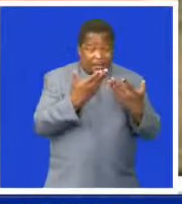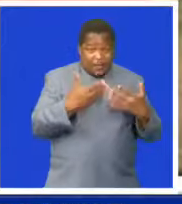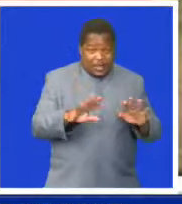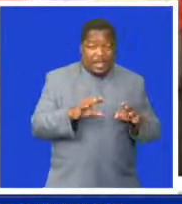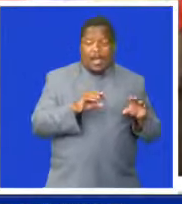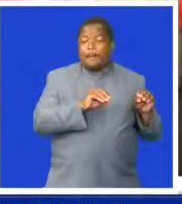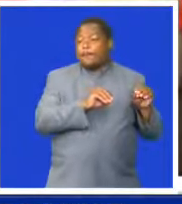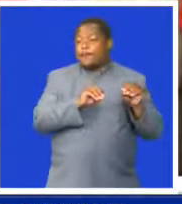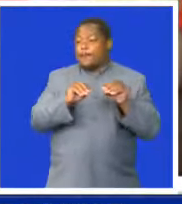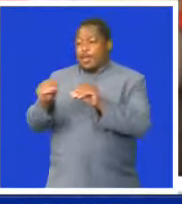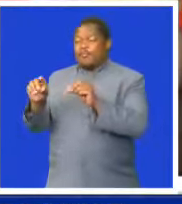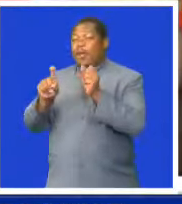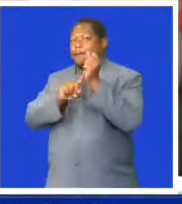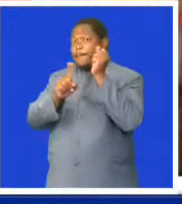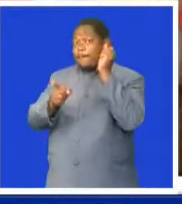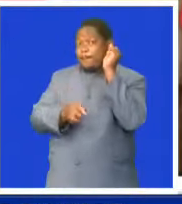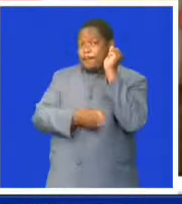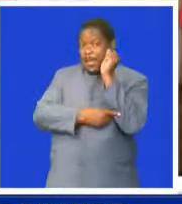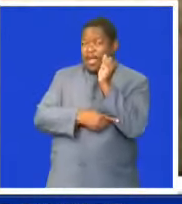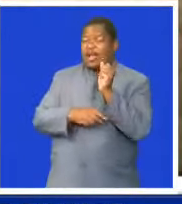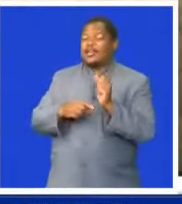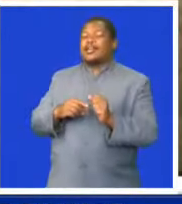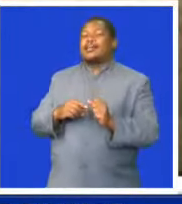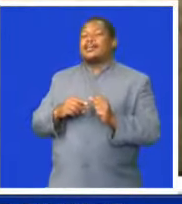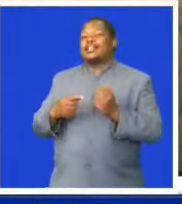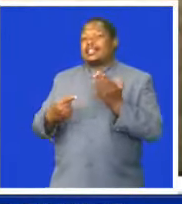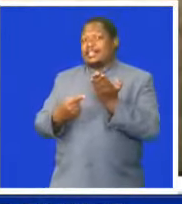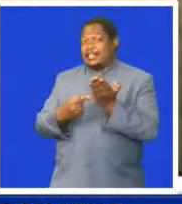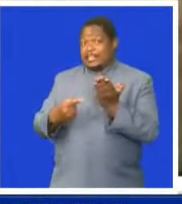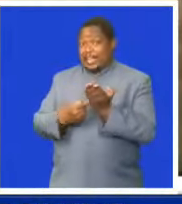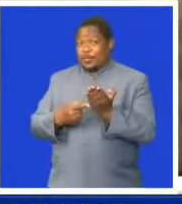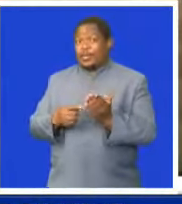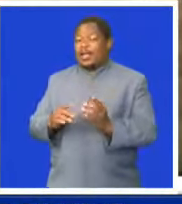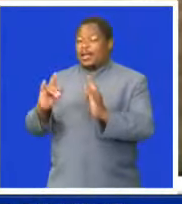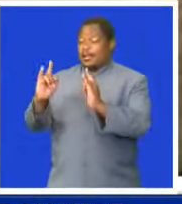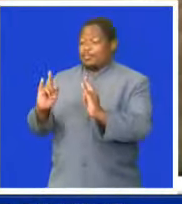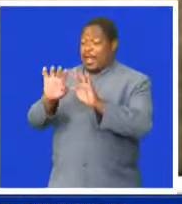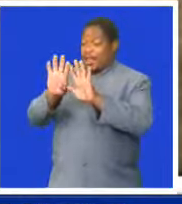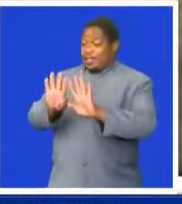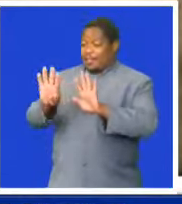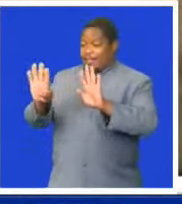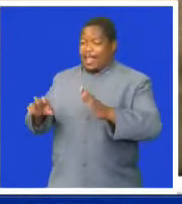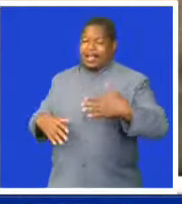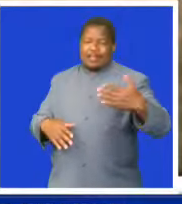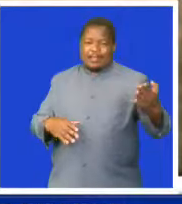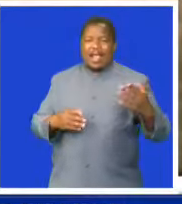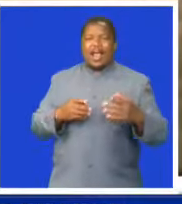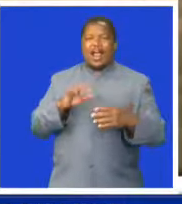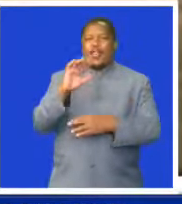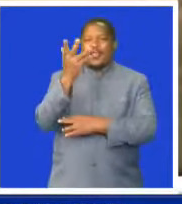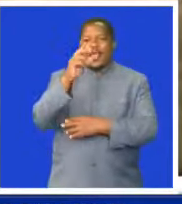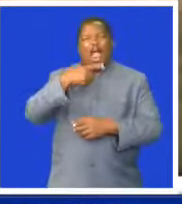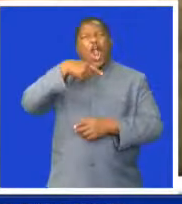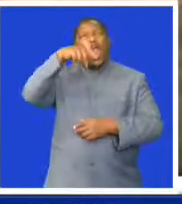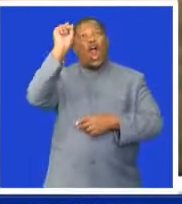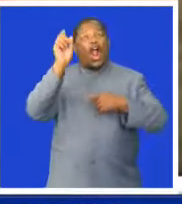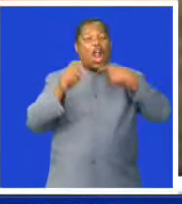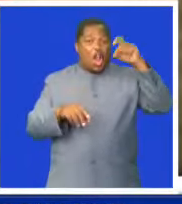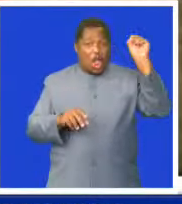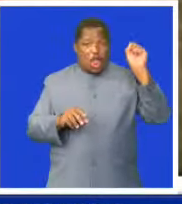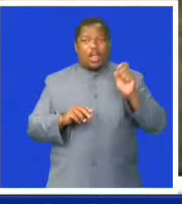bomake bePhalamende masipala welidolobha laseMbabane naletinye tinhlangothi bahlanyele tihlahla letingemashumi